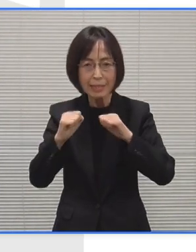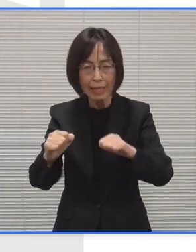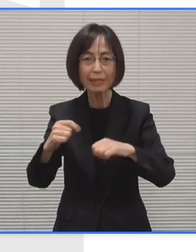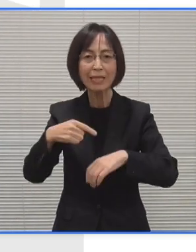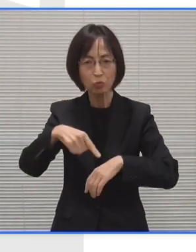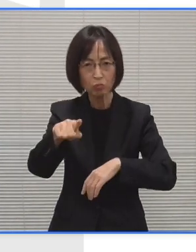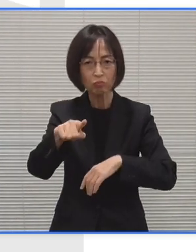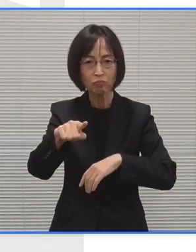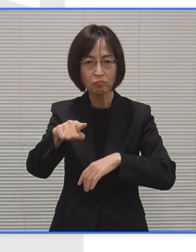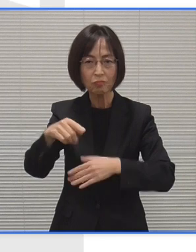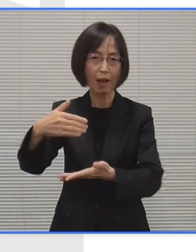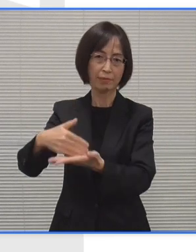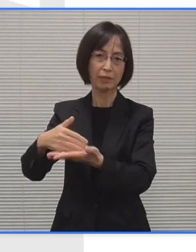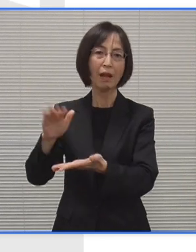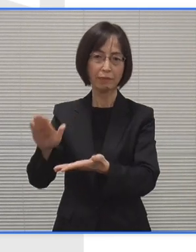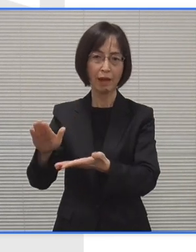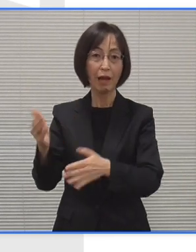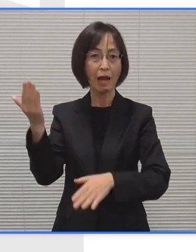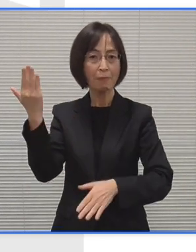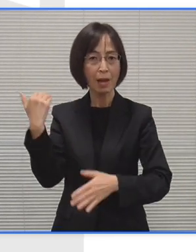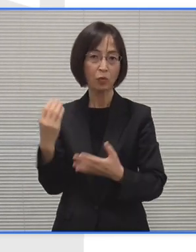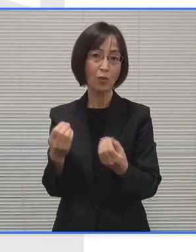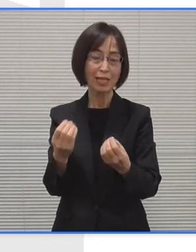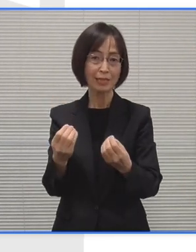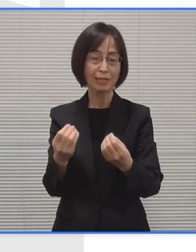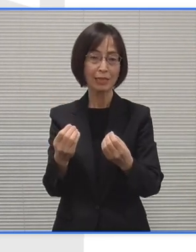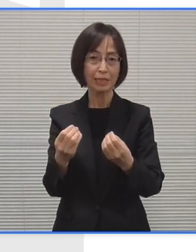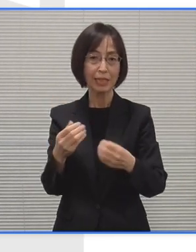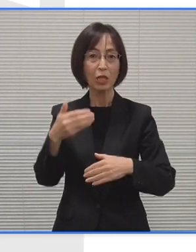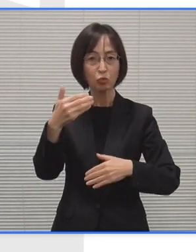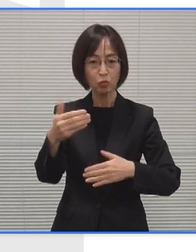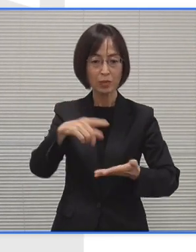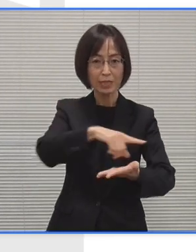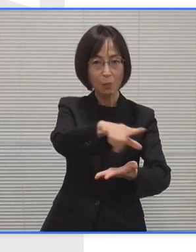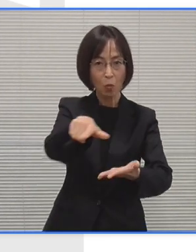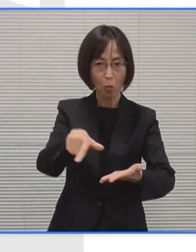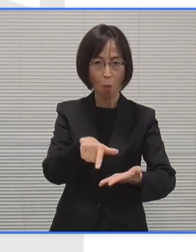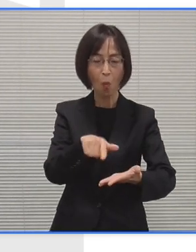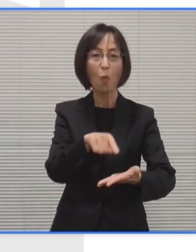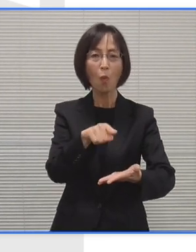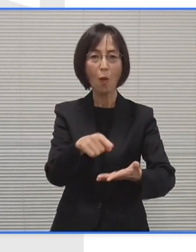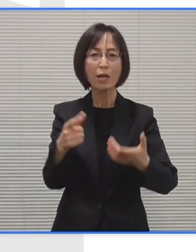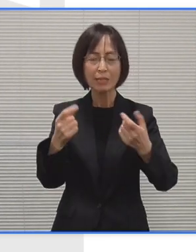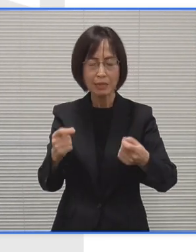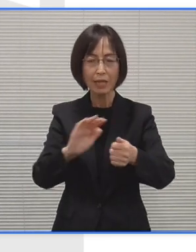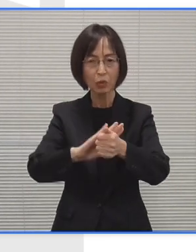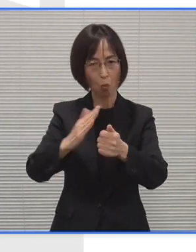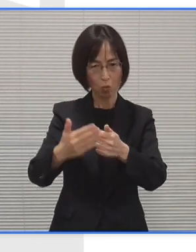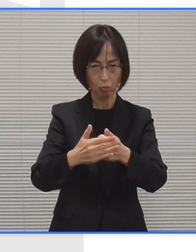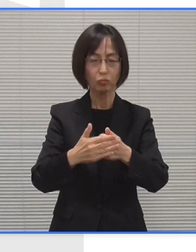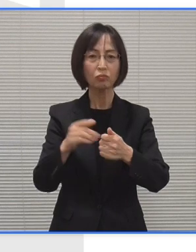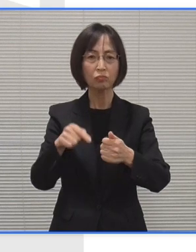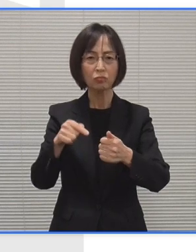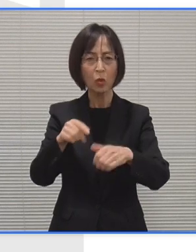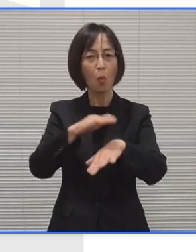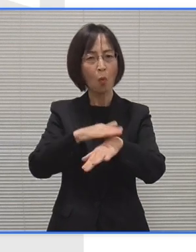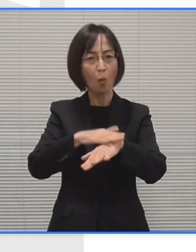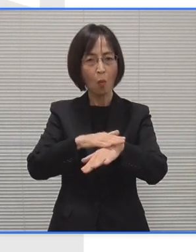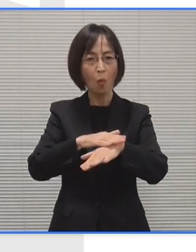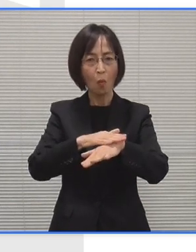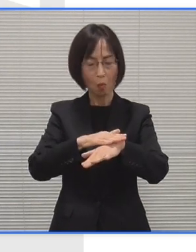話、今まで通り区それから地元とはしっかり協力体制を取っていき